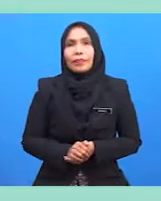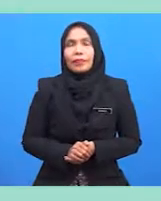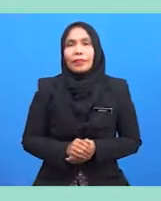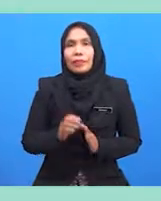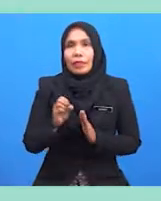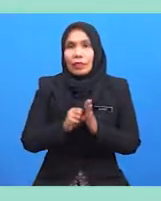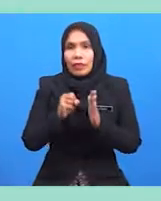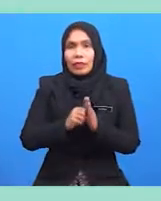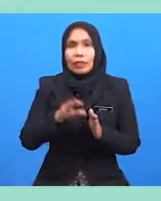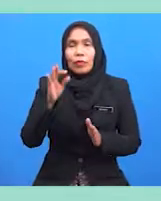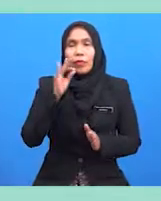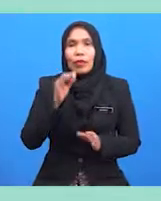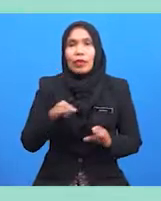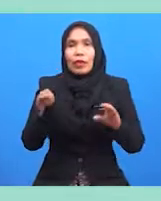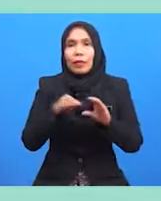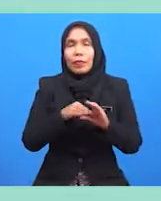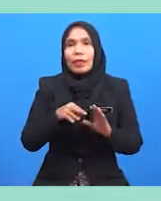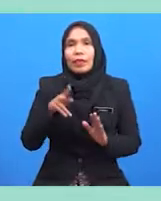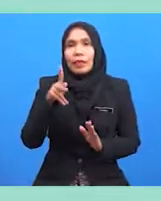perlu menyimpan RM4.